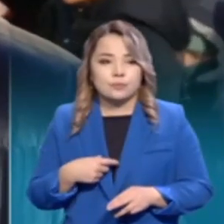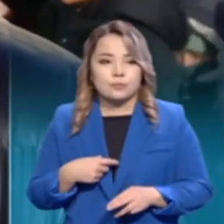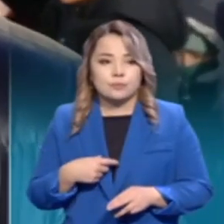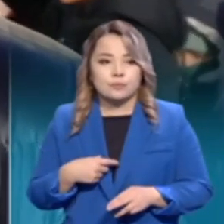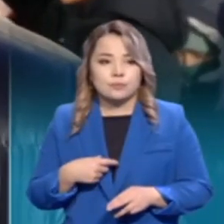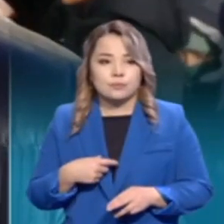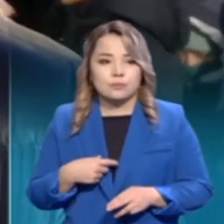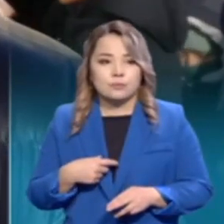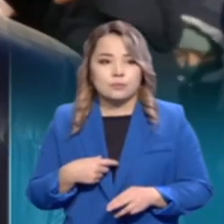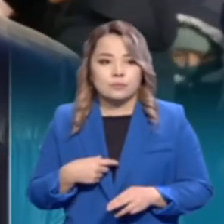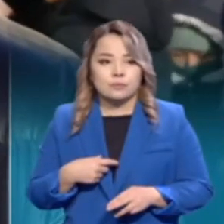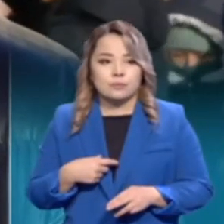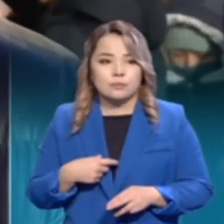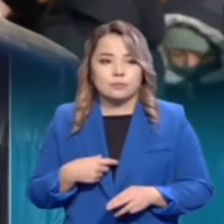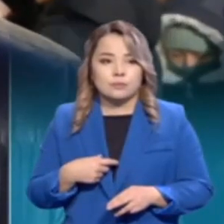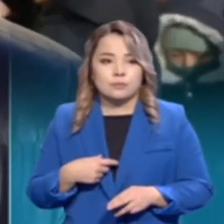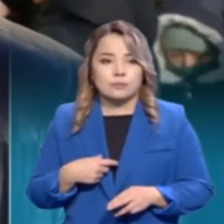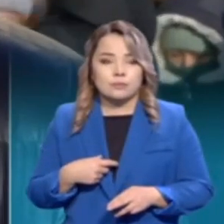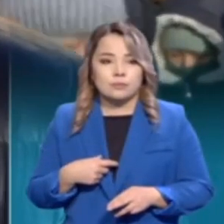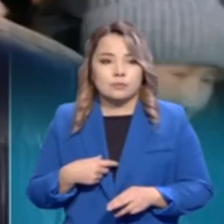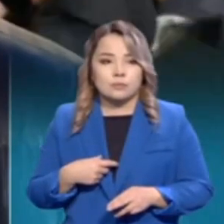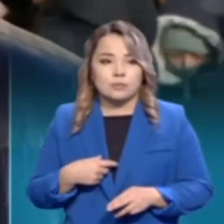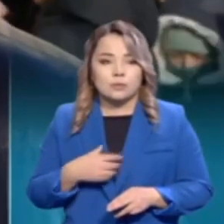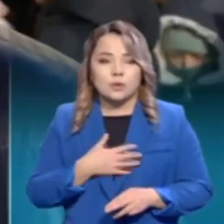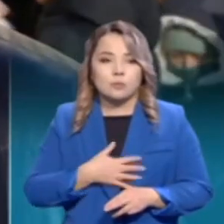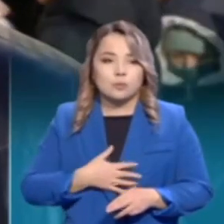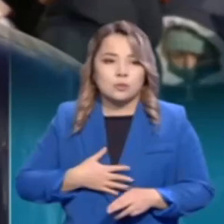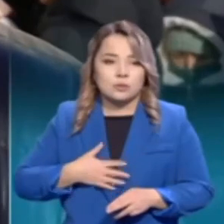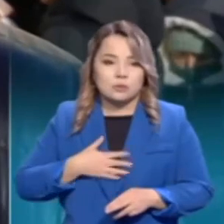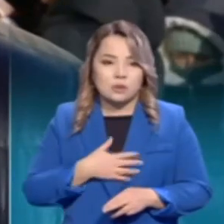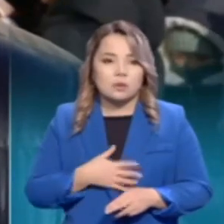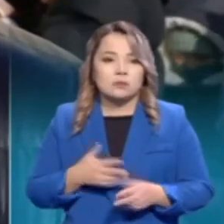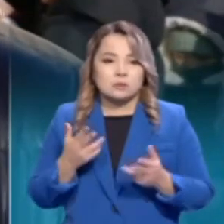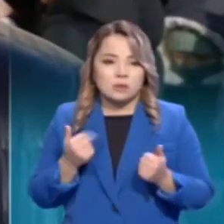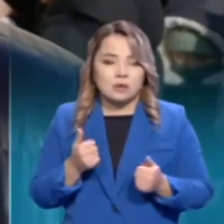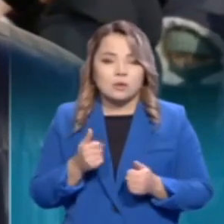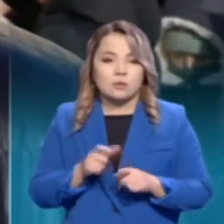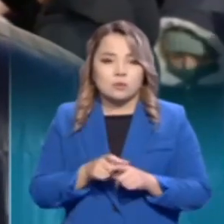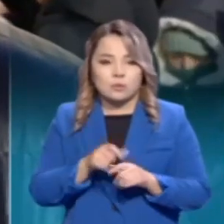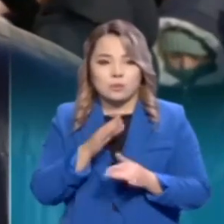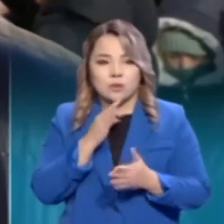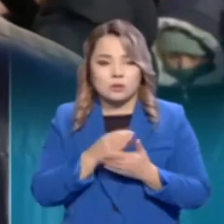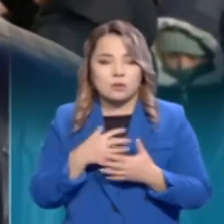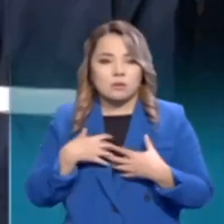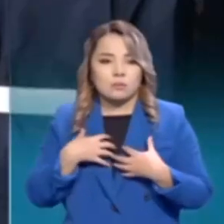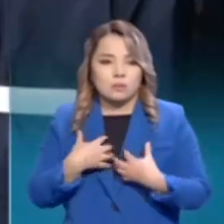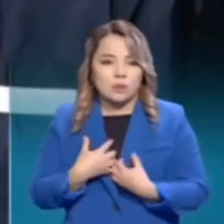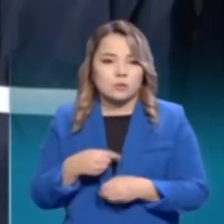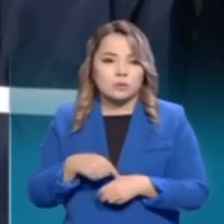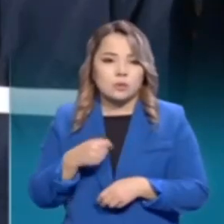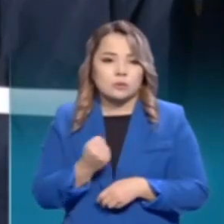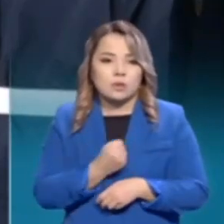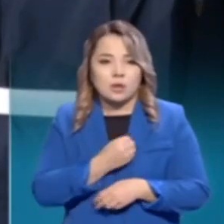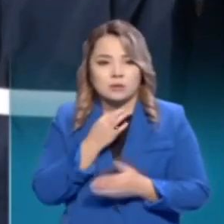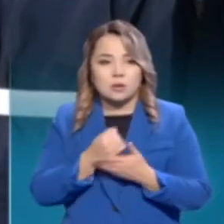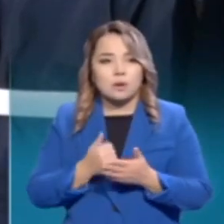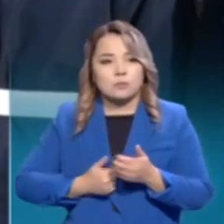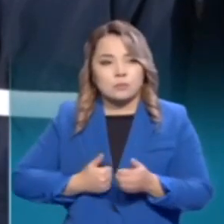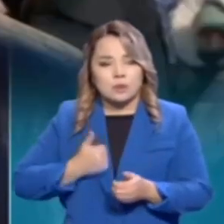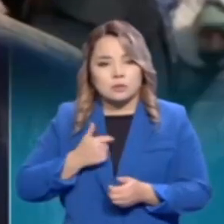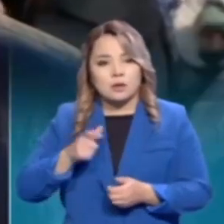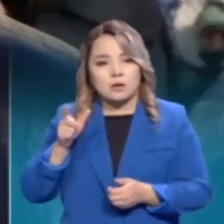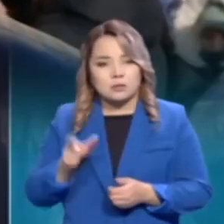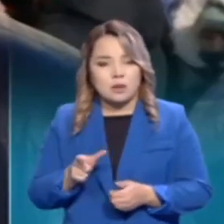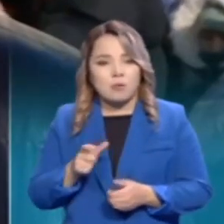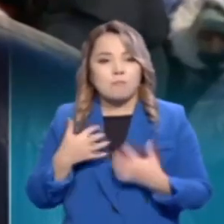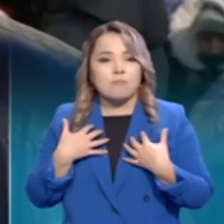өзінің енді өз толқып тұрмыз арасында. Айтатын сөзім жоқ, барлығын қайғысына ортақпыз. Өзіміз мақтан тұтамыз, сондай